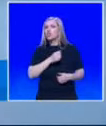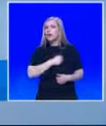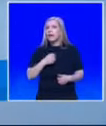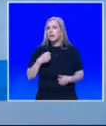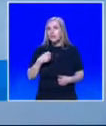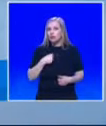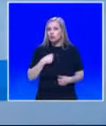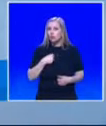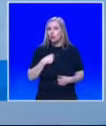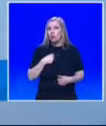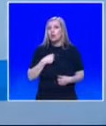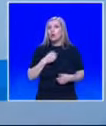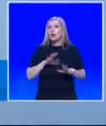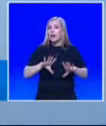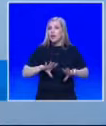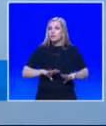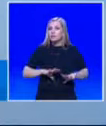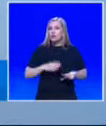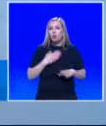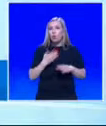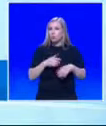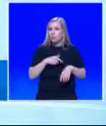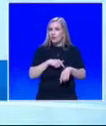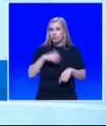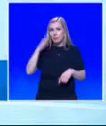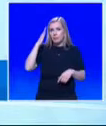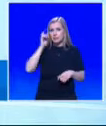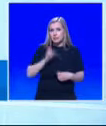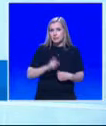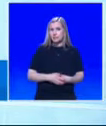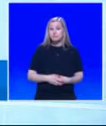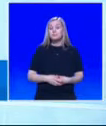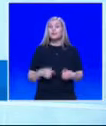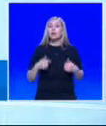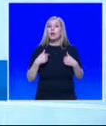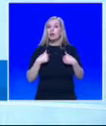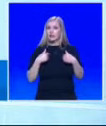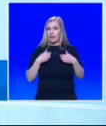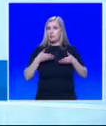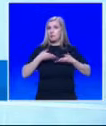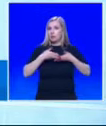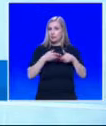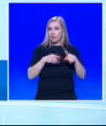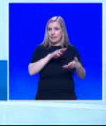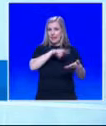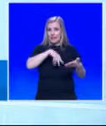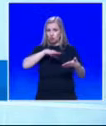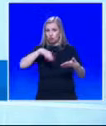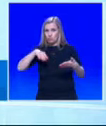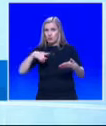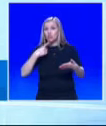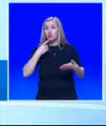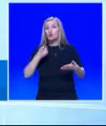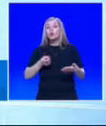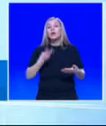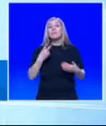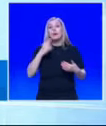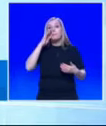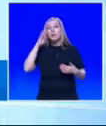беше министър. Ние подкрепихме тези текстове по една много проста причина. 2 милиона българи не живеят у